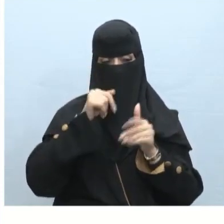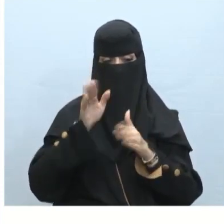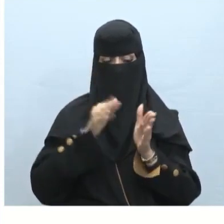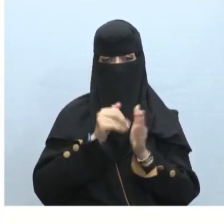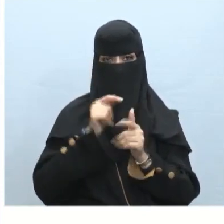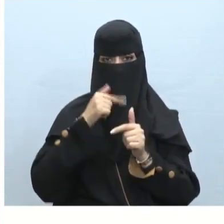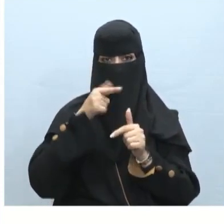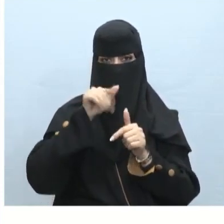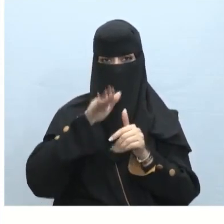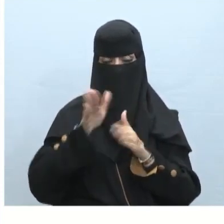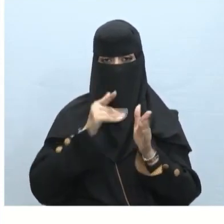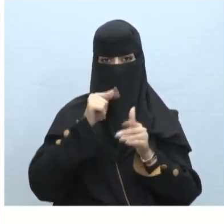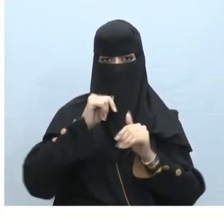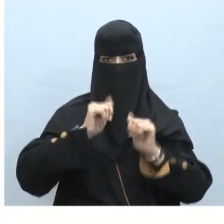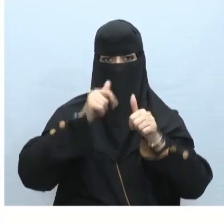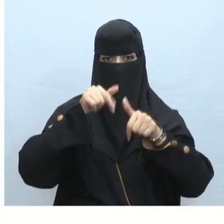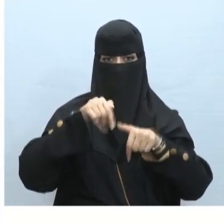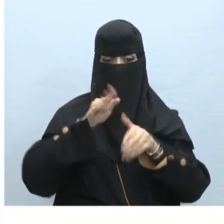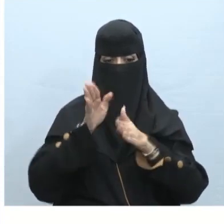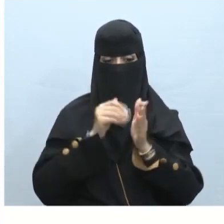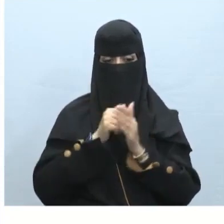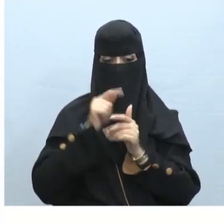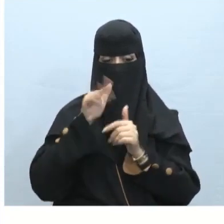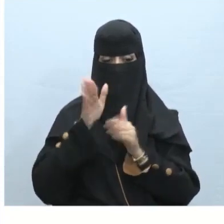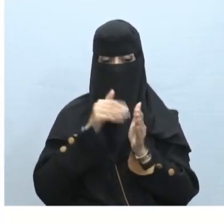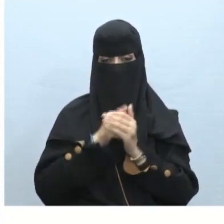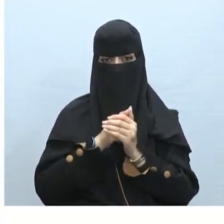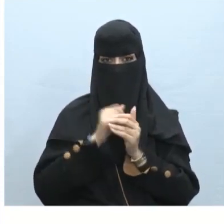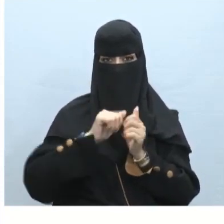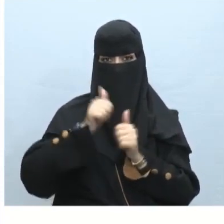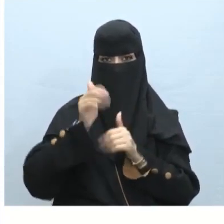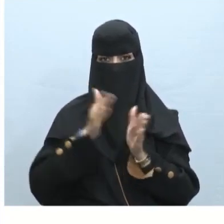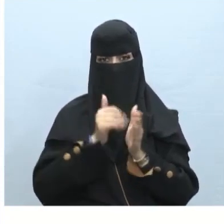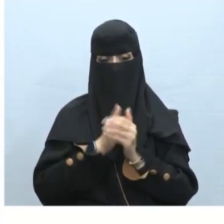ارتس الموجوده لجعل رسم سمارت افضل